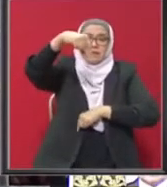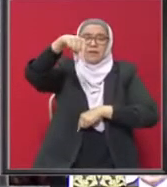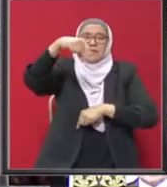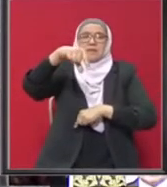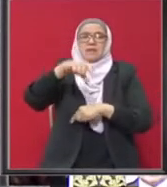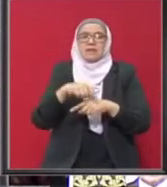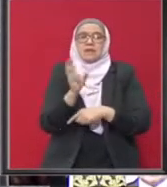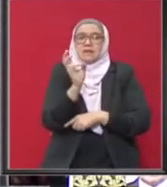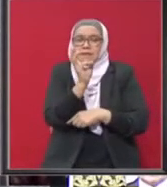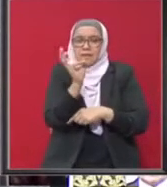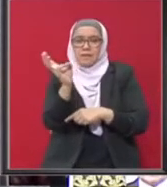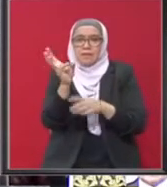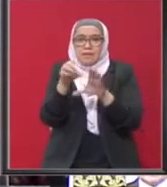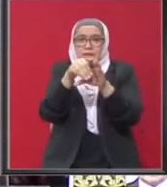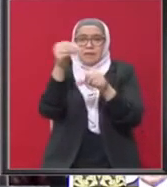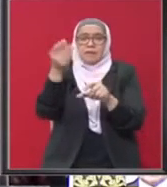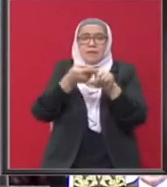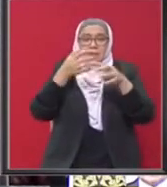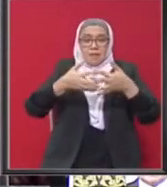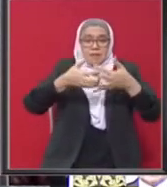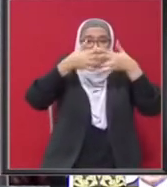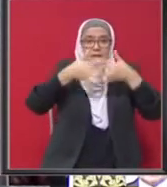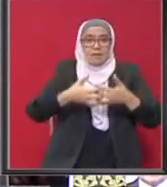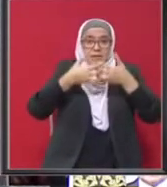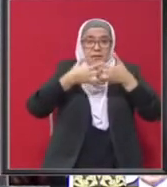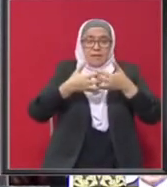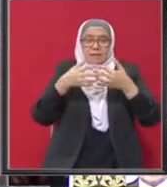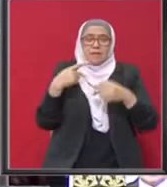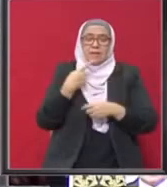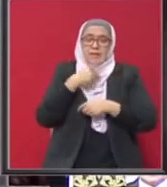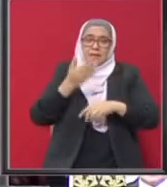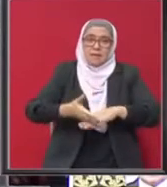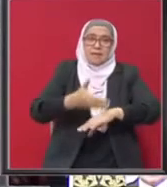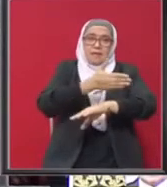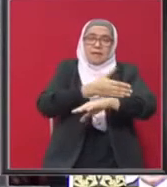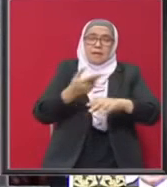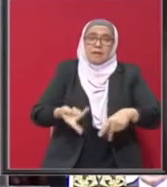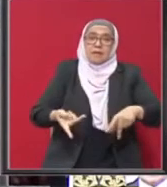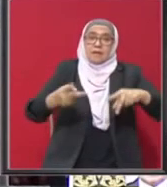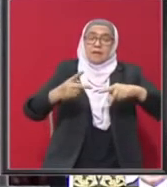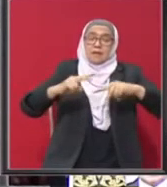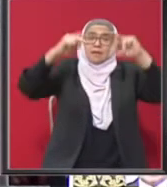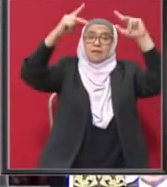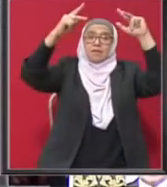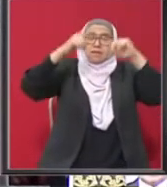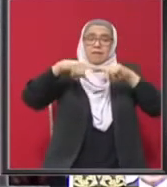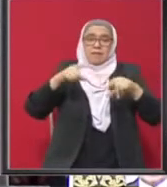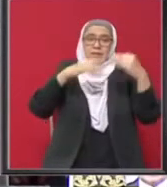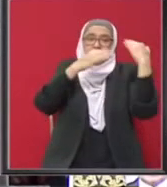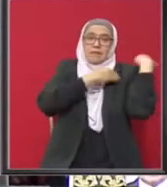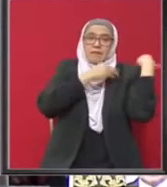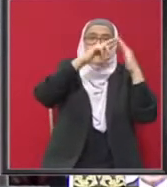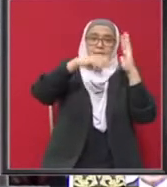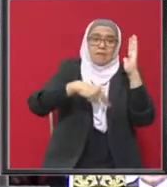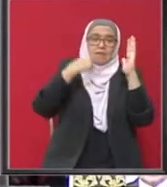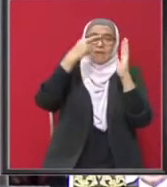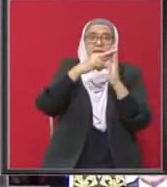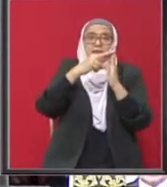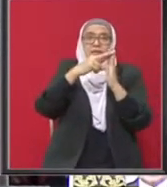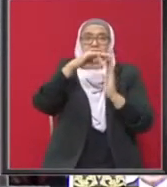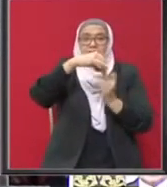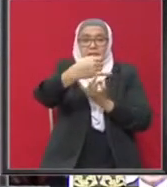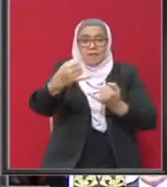band yang dikeluarkannya pada kilang kita karena predikat karena peranan dan juga pop tanggungjawab pejabatan